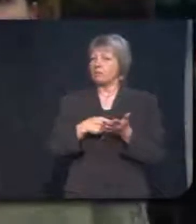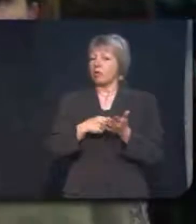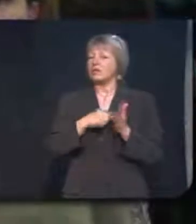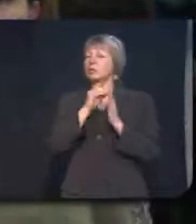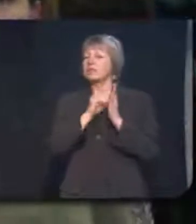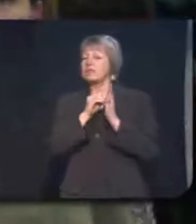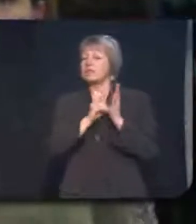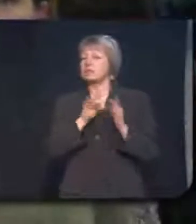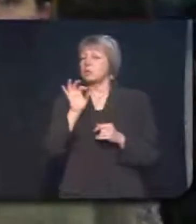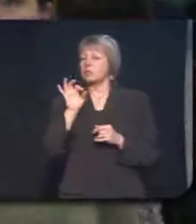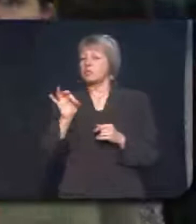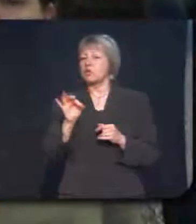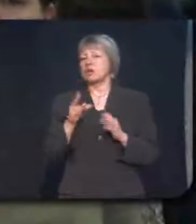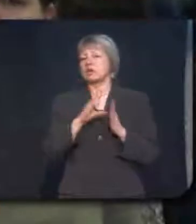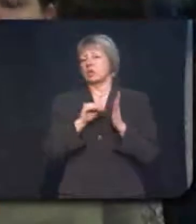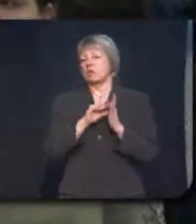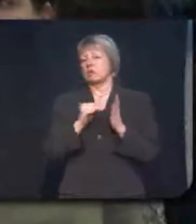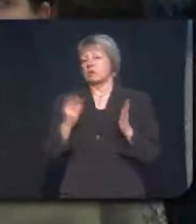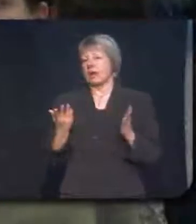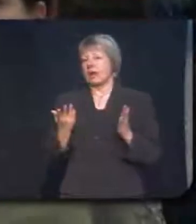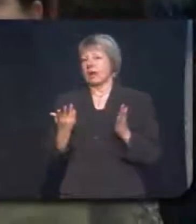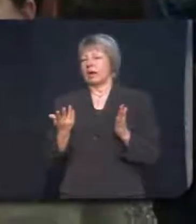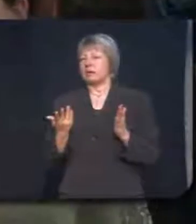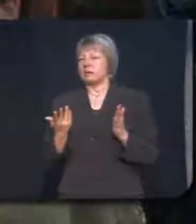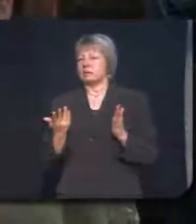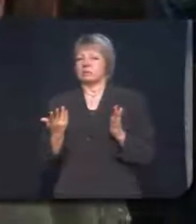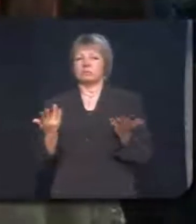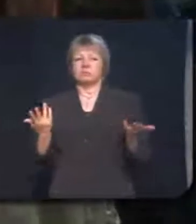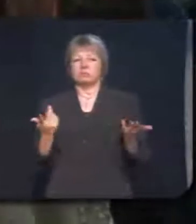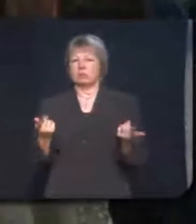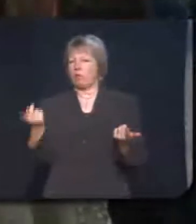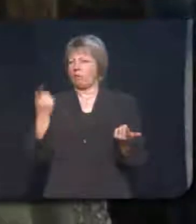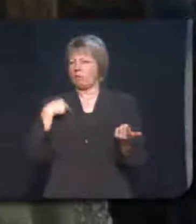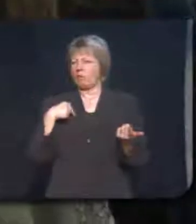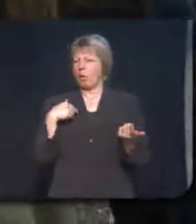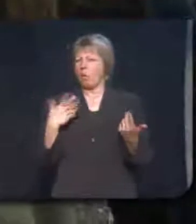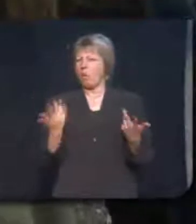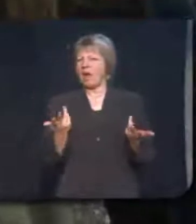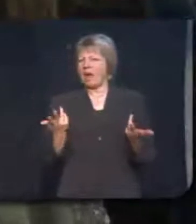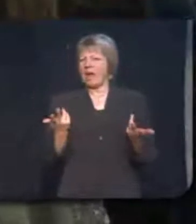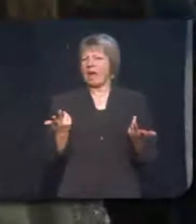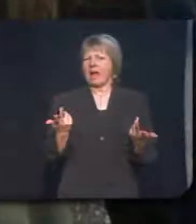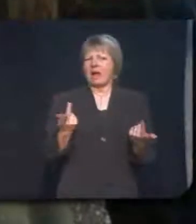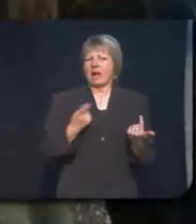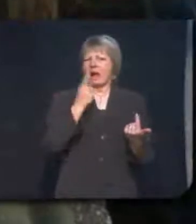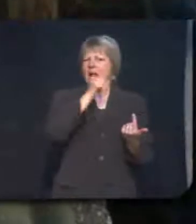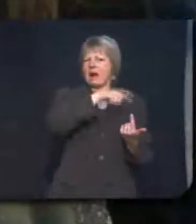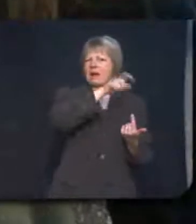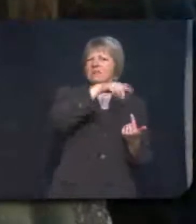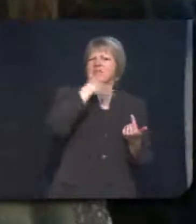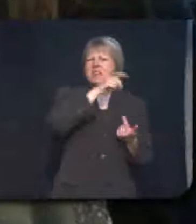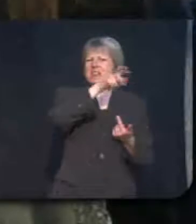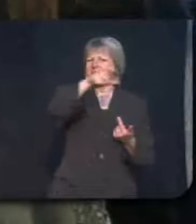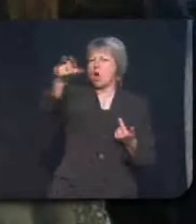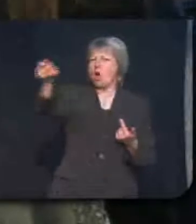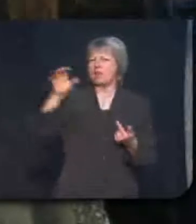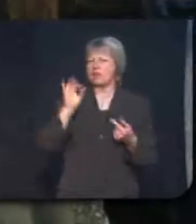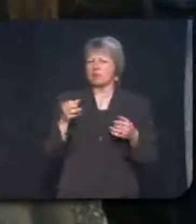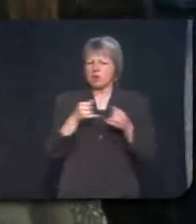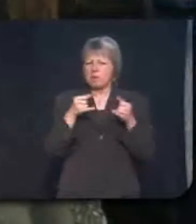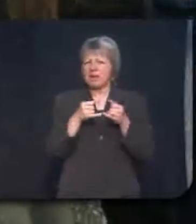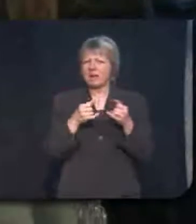B wo kommt die Masse der Menschen her die Briefe eintütet und das dann auszählt fragen